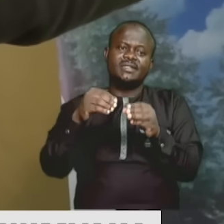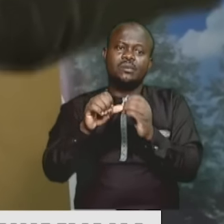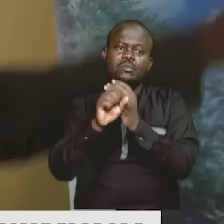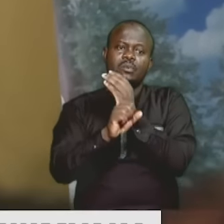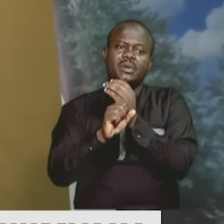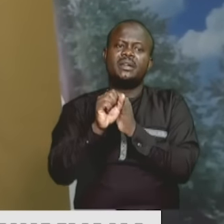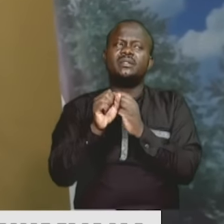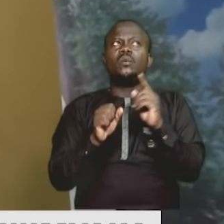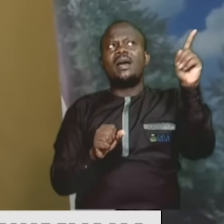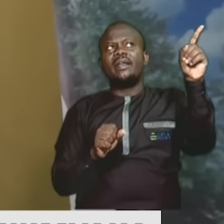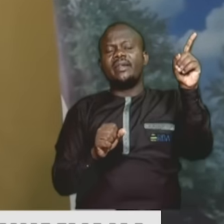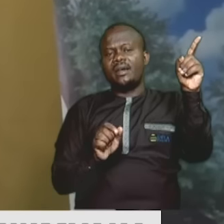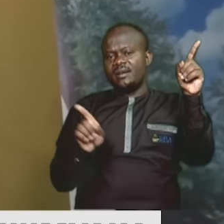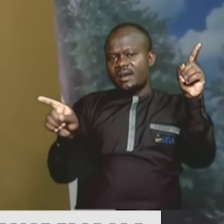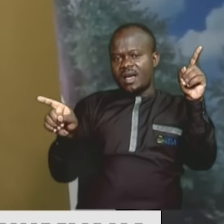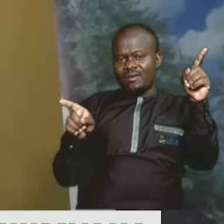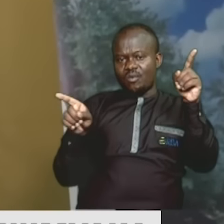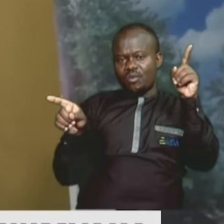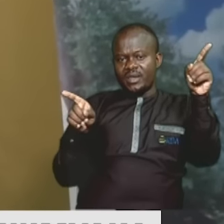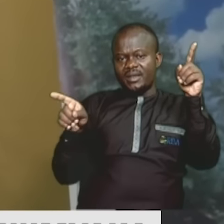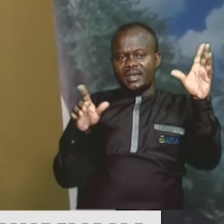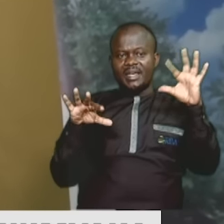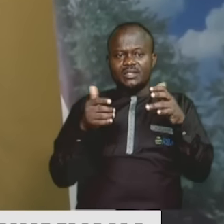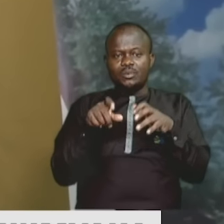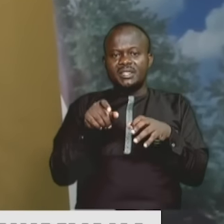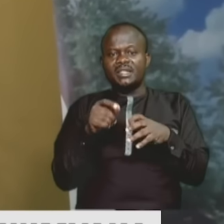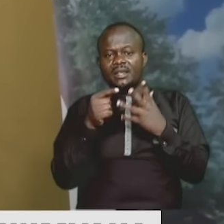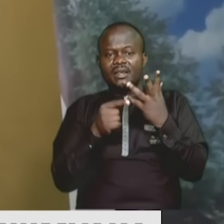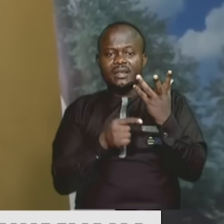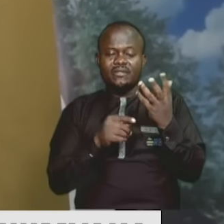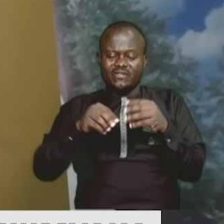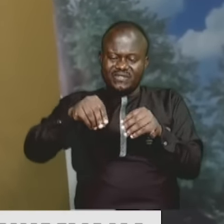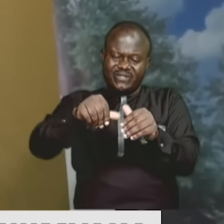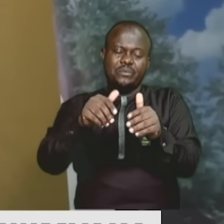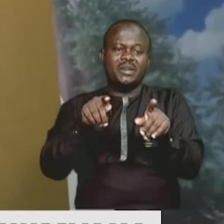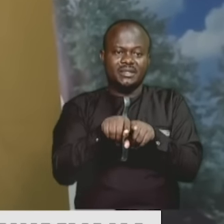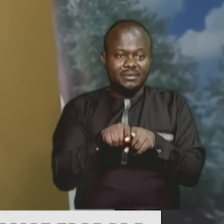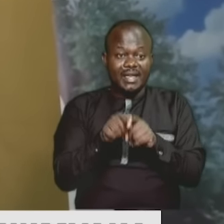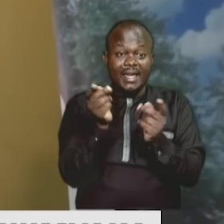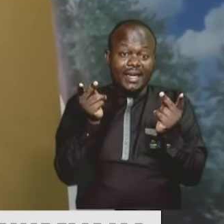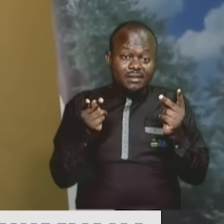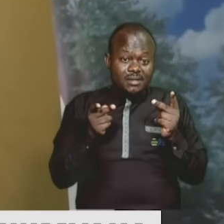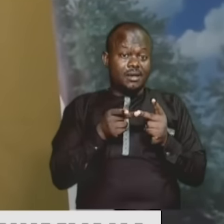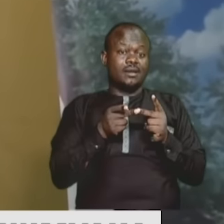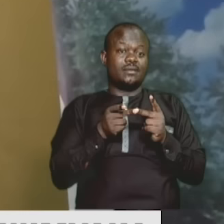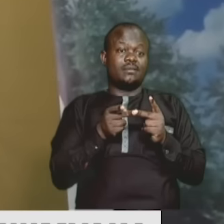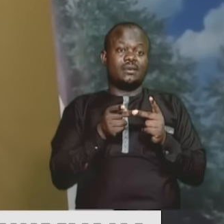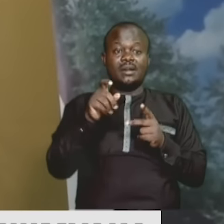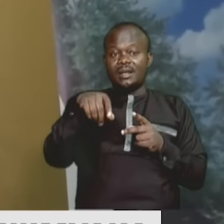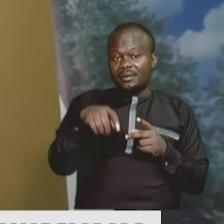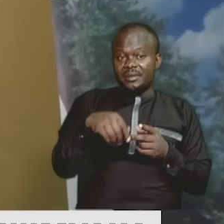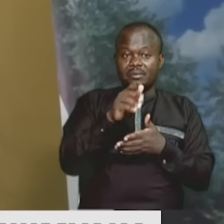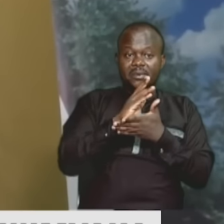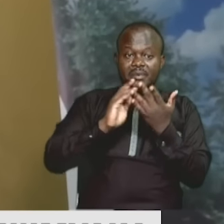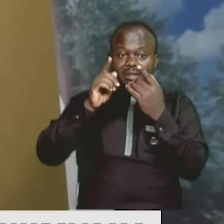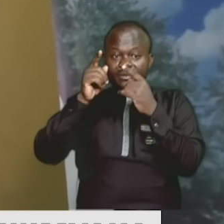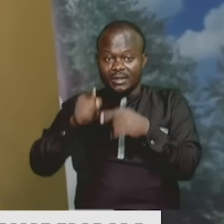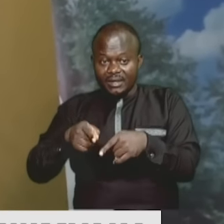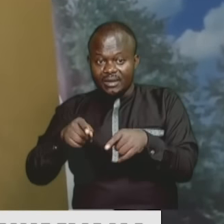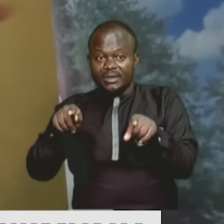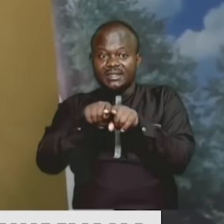wa Rwuririya ibi biti bikenera ibiryo bimwe ese ha hantu tugiye kubitera hari ibikenerwa bimwe ku buryo tuhajyana species